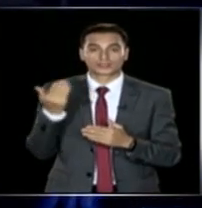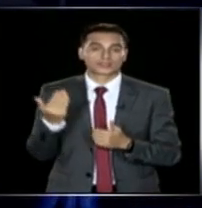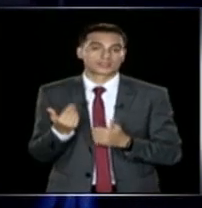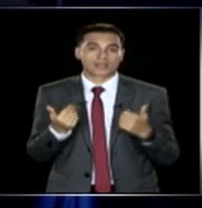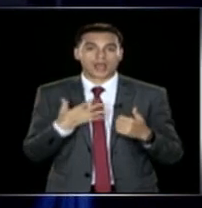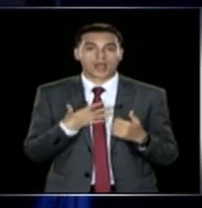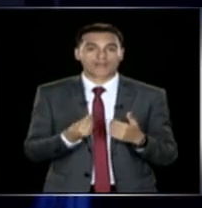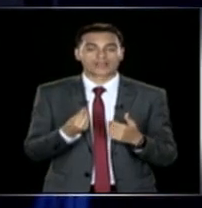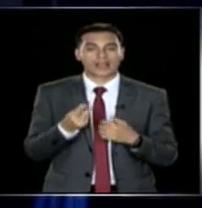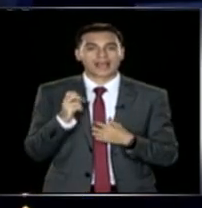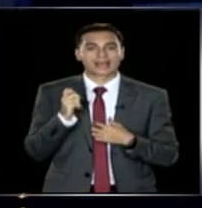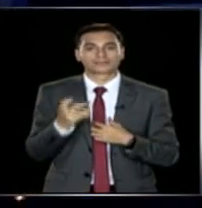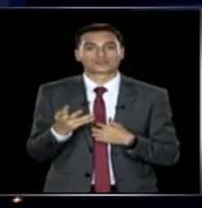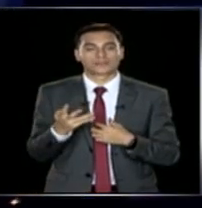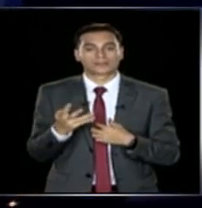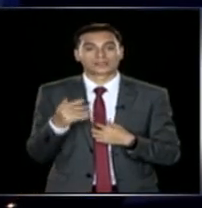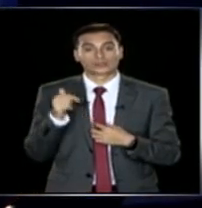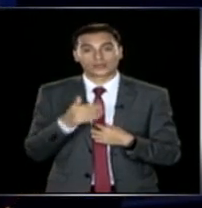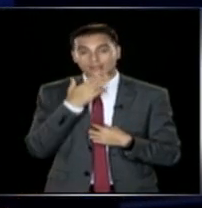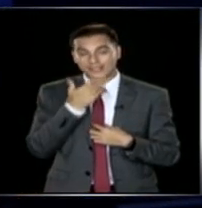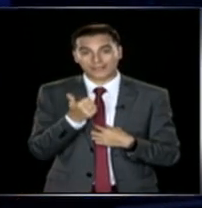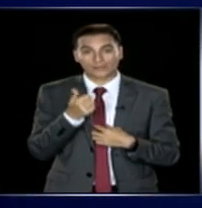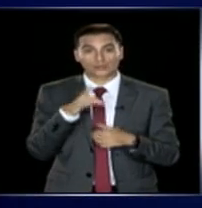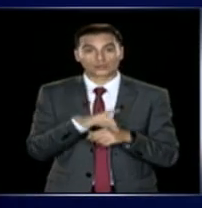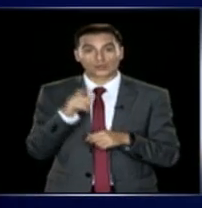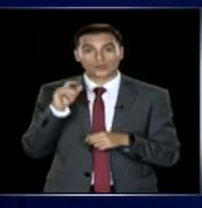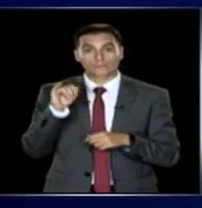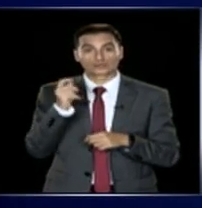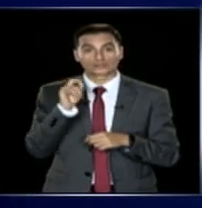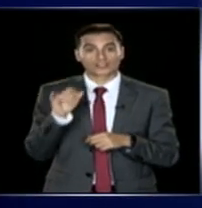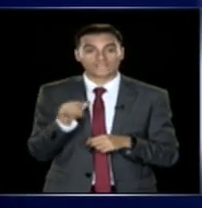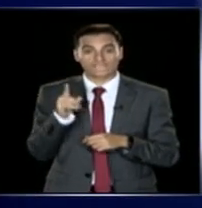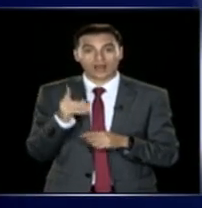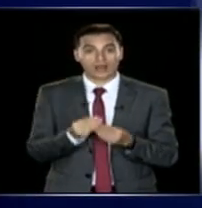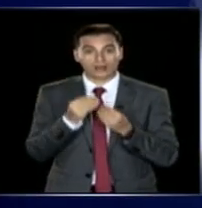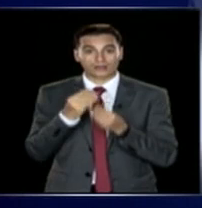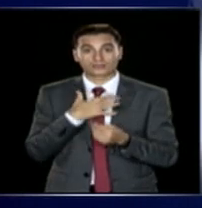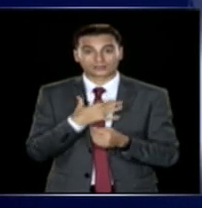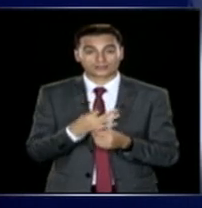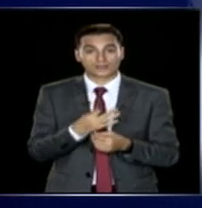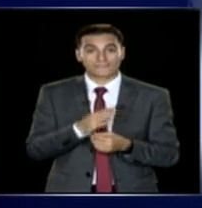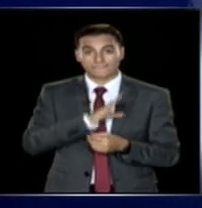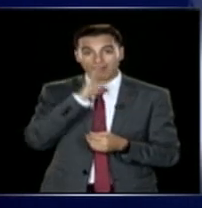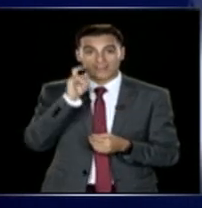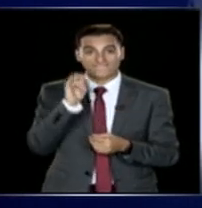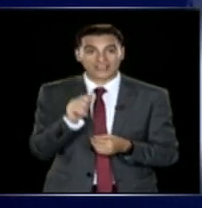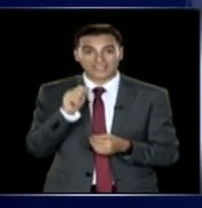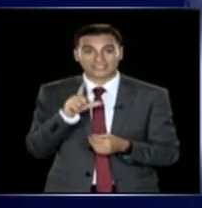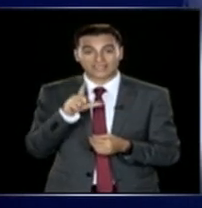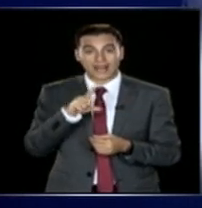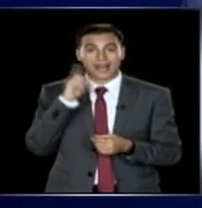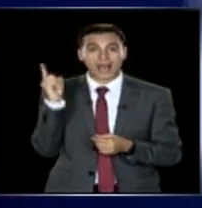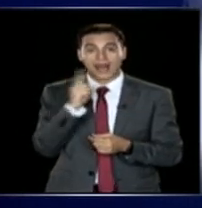الأوفياء 45. الجميل إن الدكتور مصطفى السيد حصل على جائزة الملك فيصل